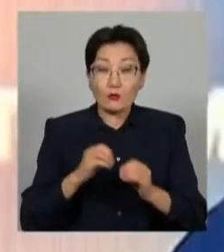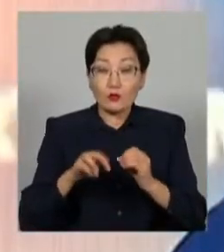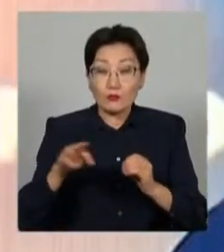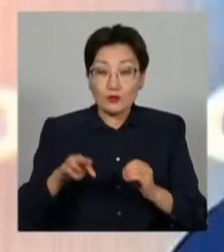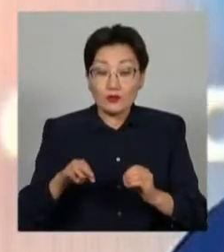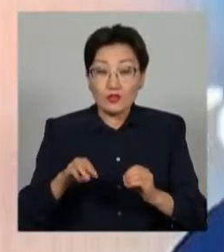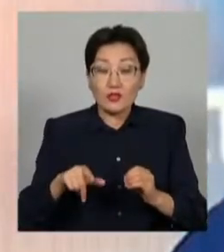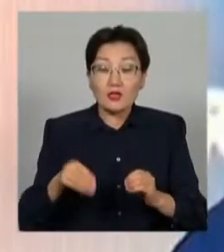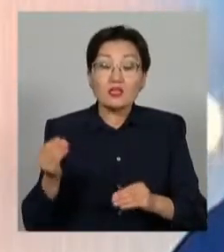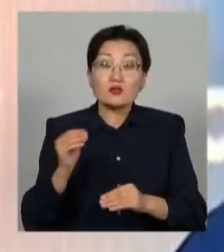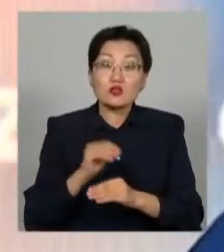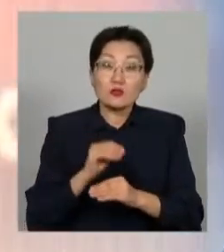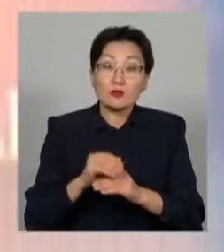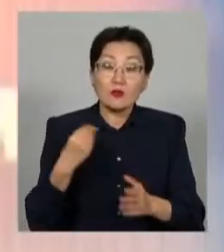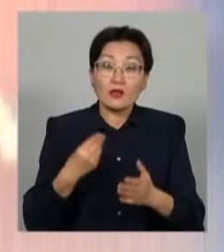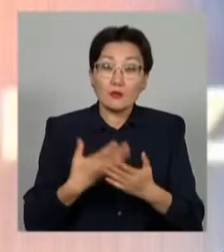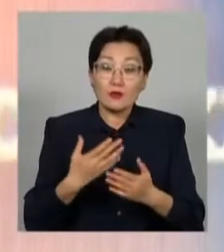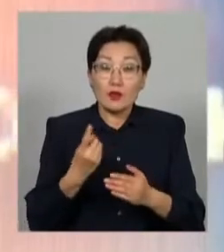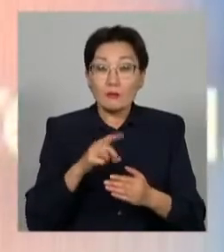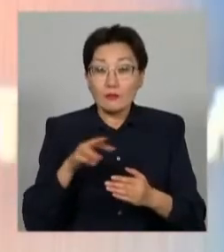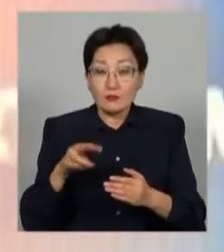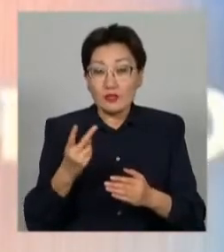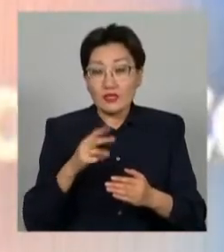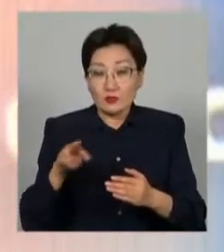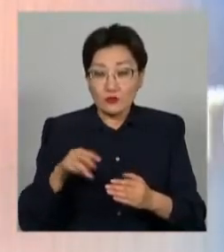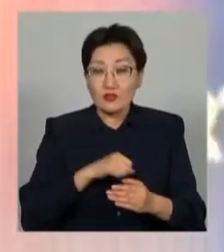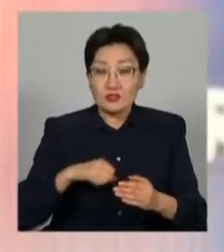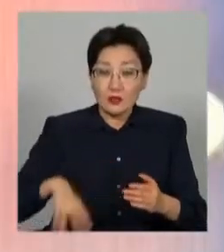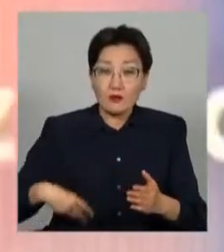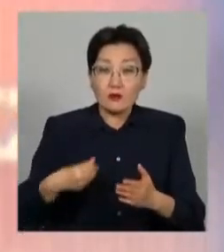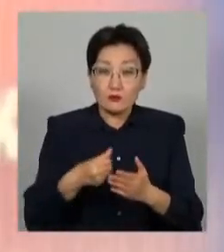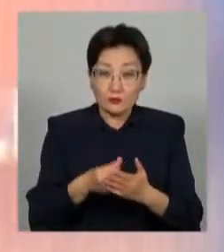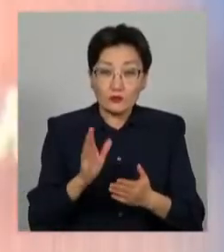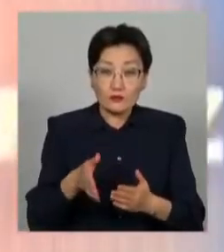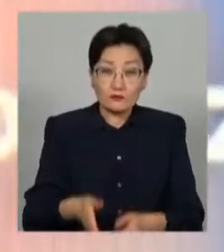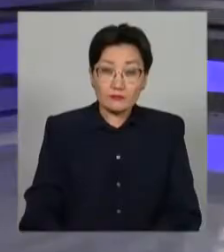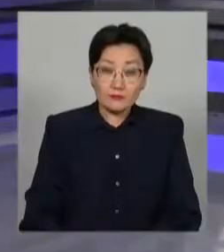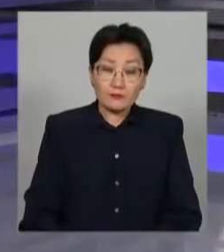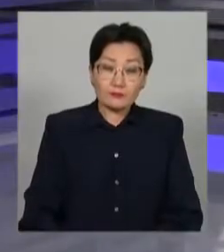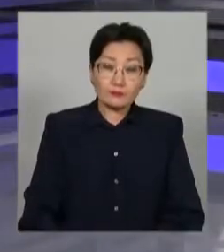қымбат, жа үстінен қымбат болып тұрған 1 миллион болса, 2 миллион өз қалтаңыздан төлейсіз.